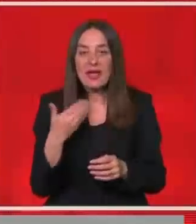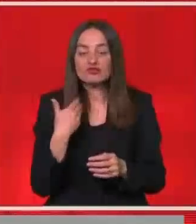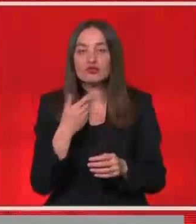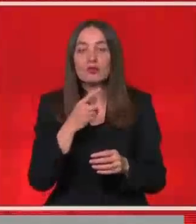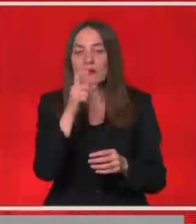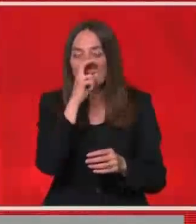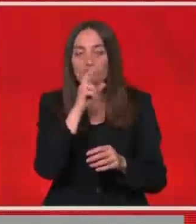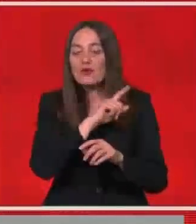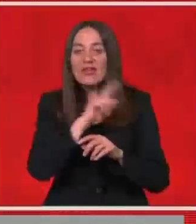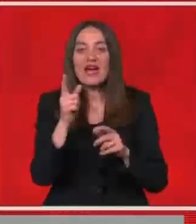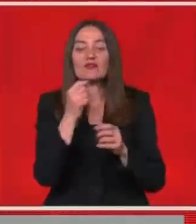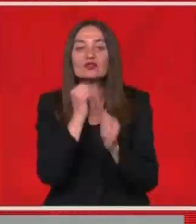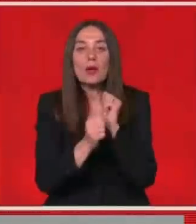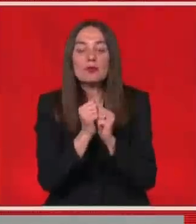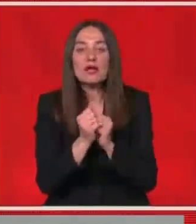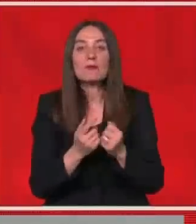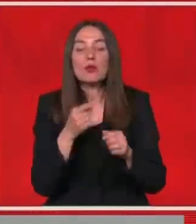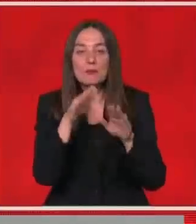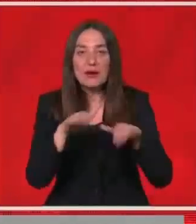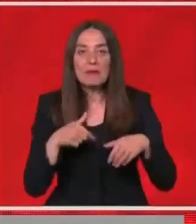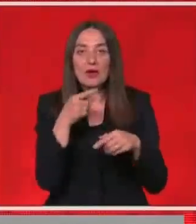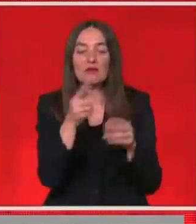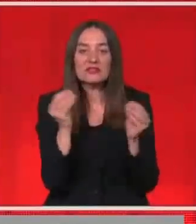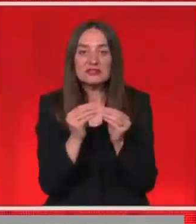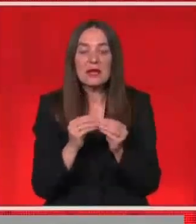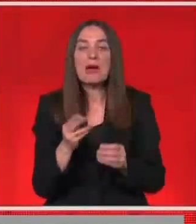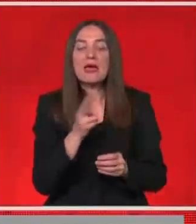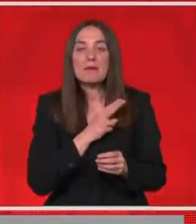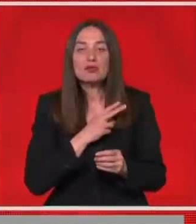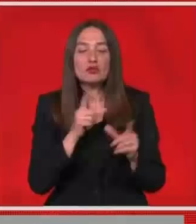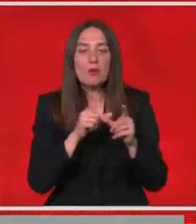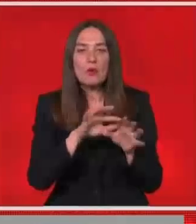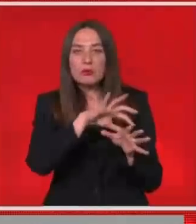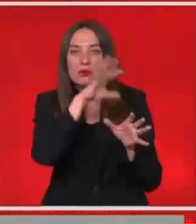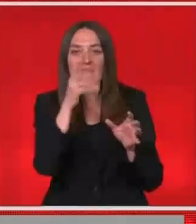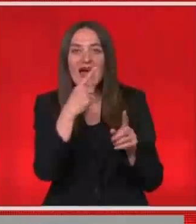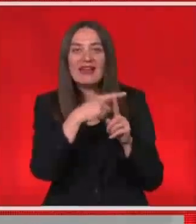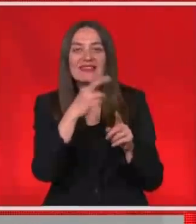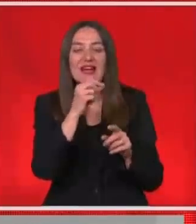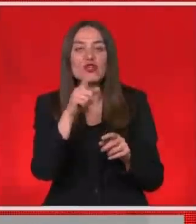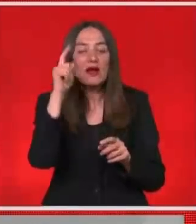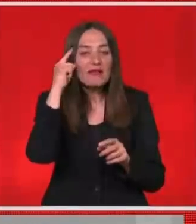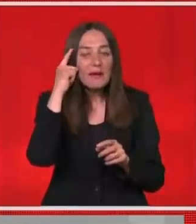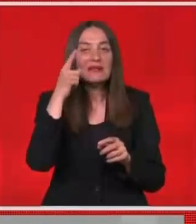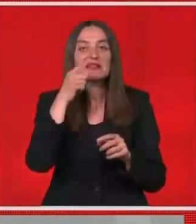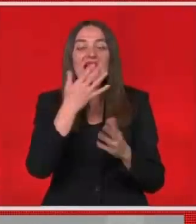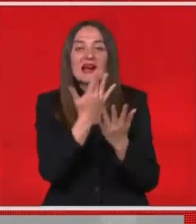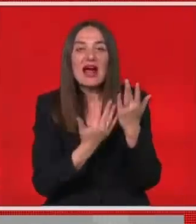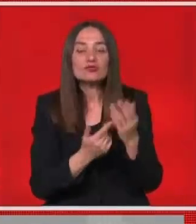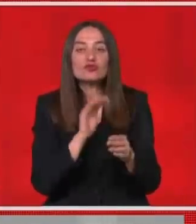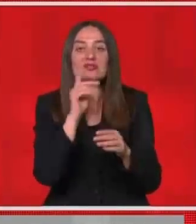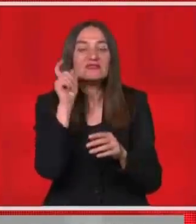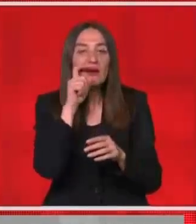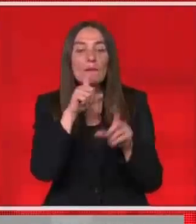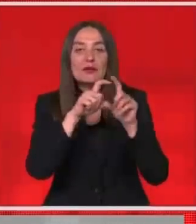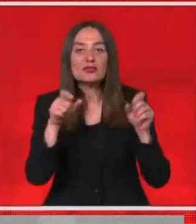da dozvolim u primjeni ovog sistema. A to znači da ćemo imati u trezoru namenski račun za svako preduzeće, preko tog namenskog